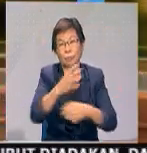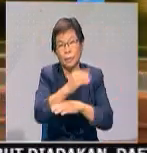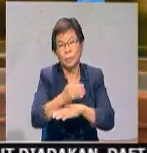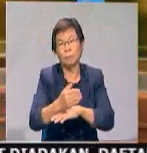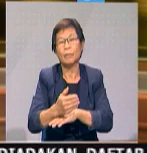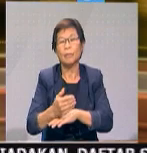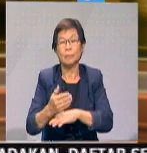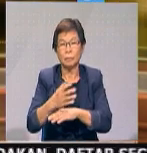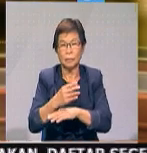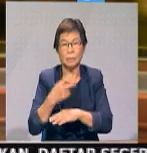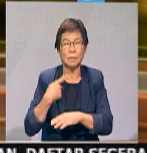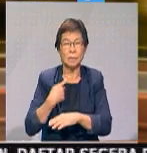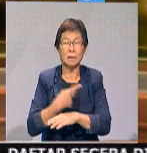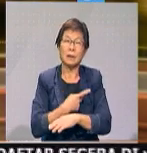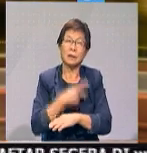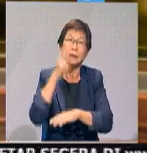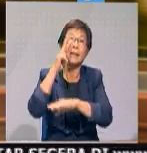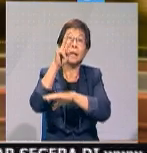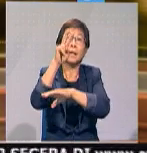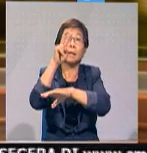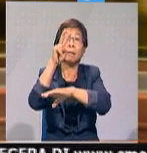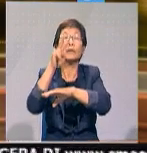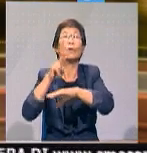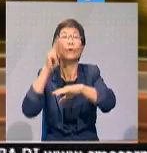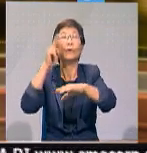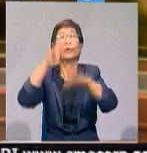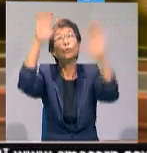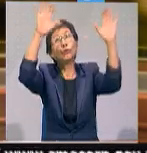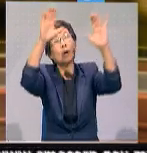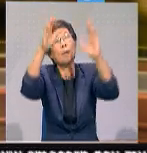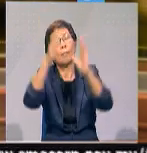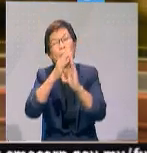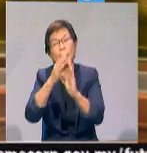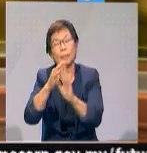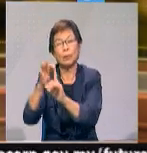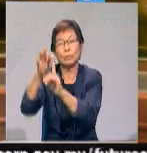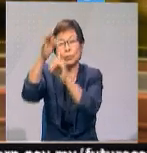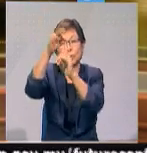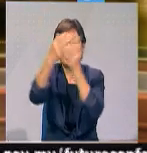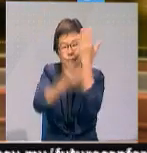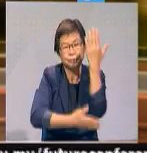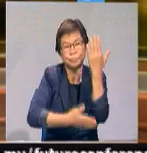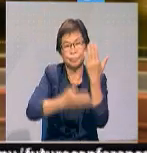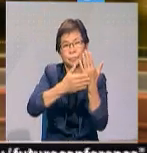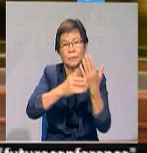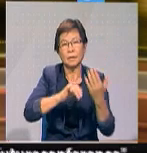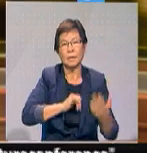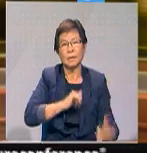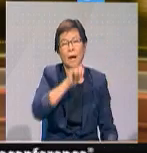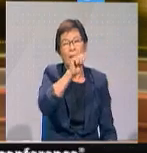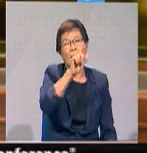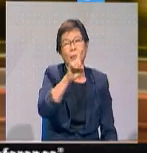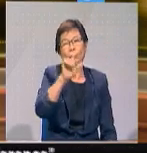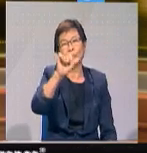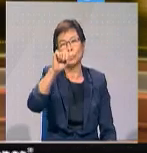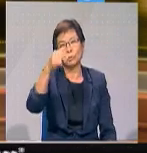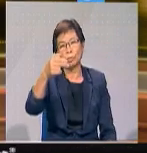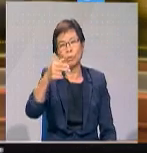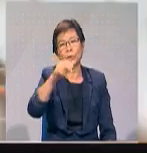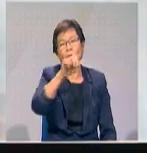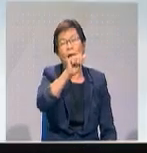Sebelum kita berpisah, mari kita lihat tinjauan cuaca bagi bandar-bandar utama di seluruh negara. Saya Abdul Aizad,